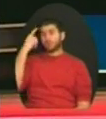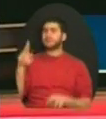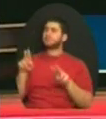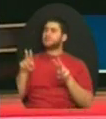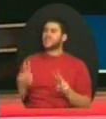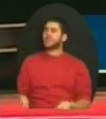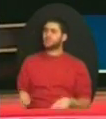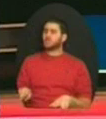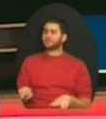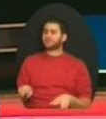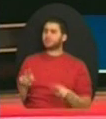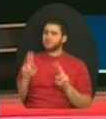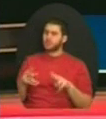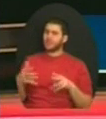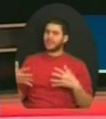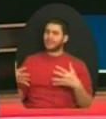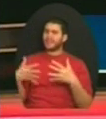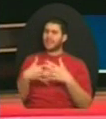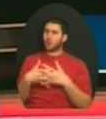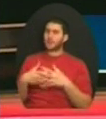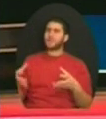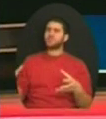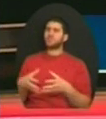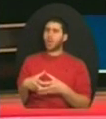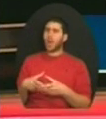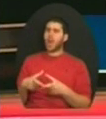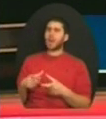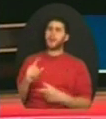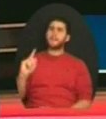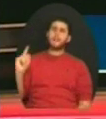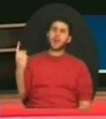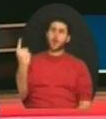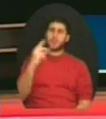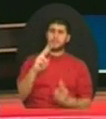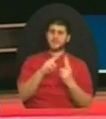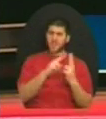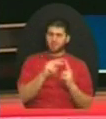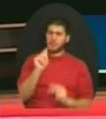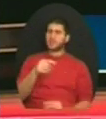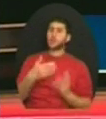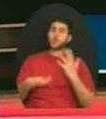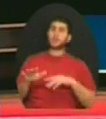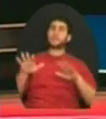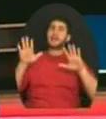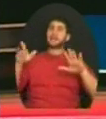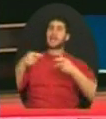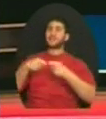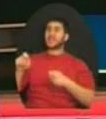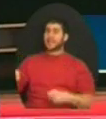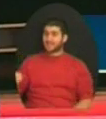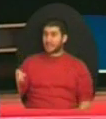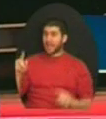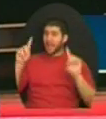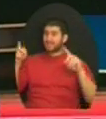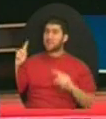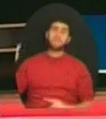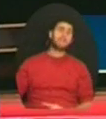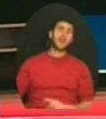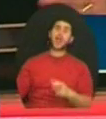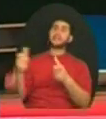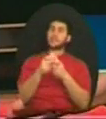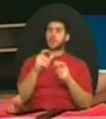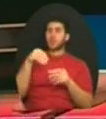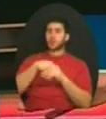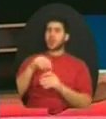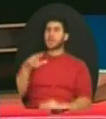שיש איחוד בשדולה הזאת. בכל מפגש שלנו מגיעים למעלה מ10 חברי כנסת, דרך אגב, מכל הסיעות.